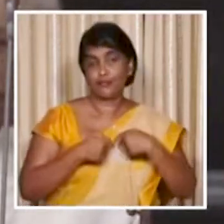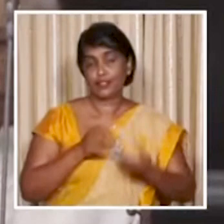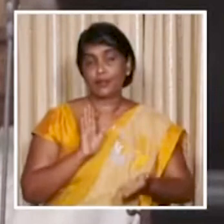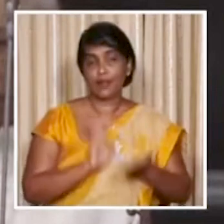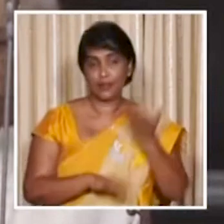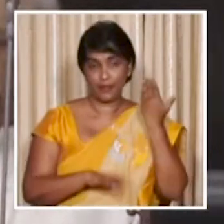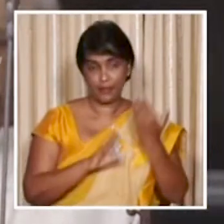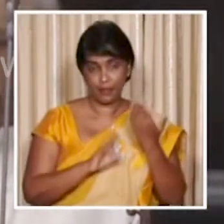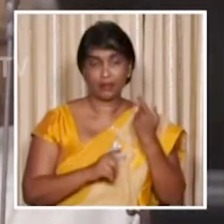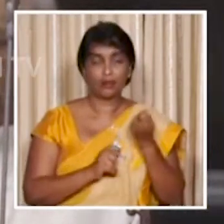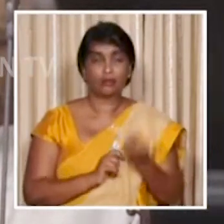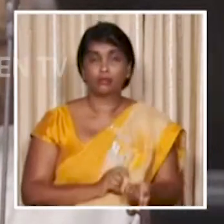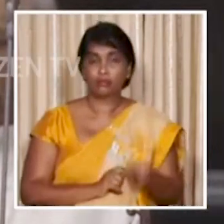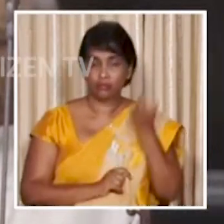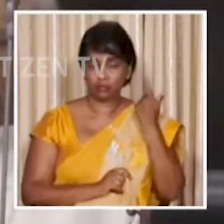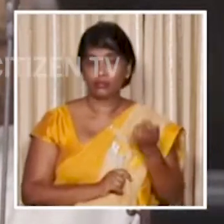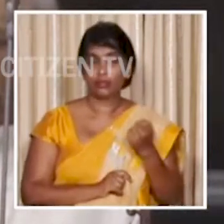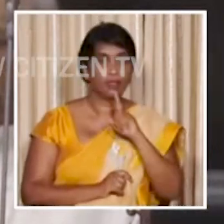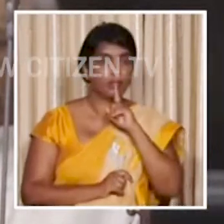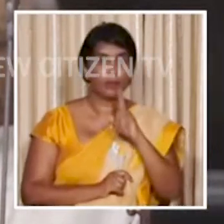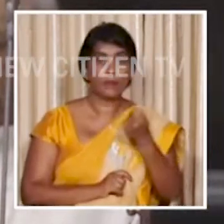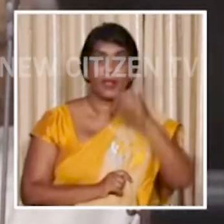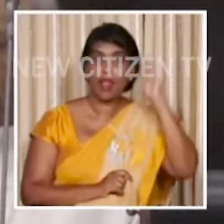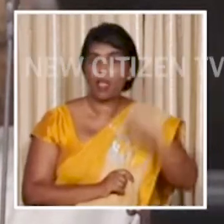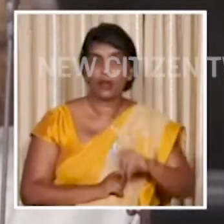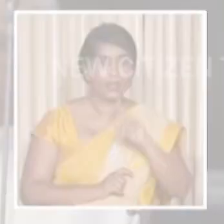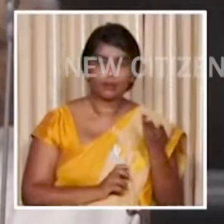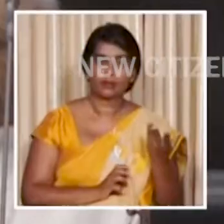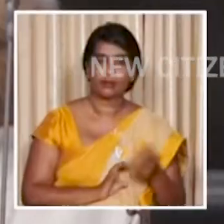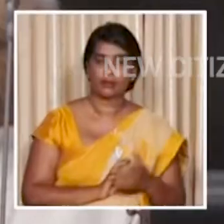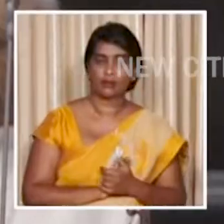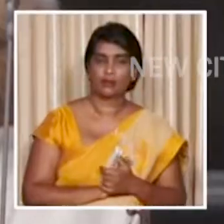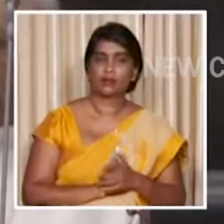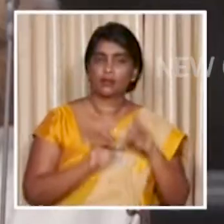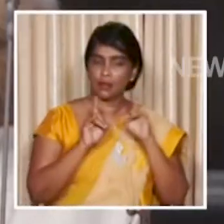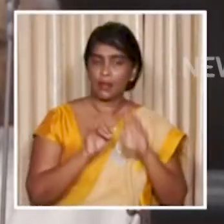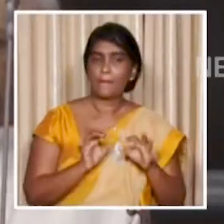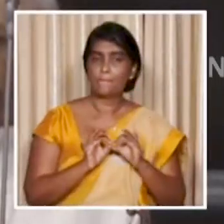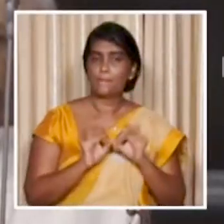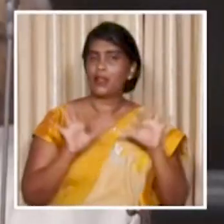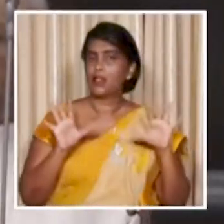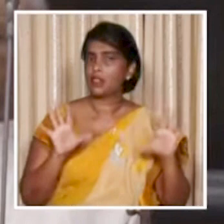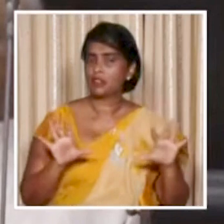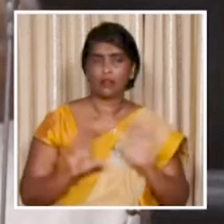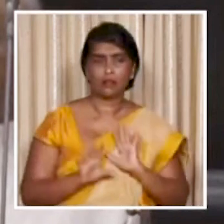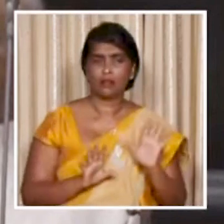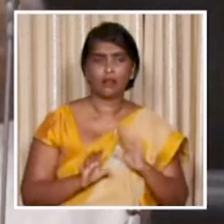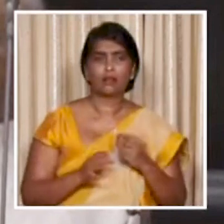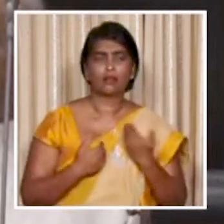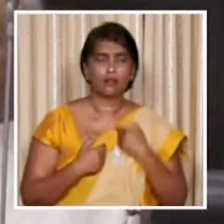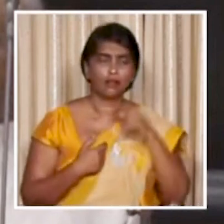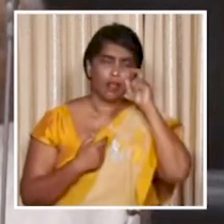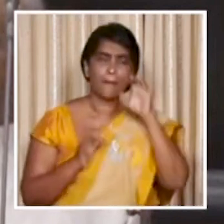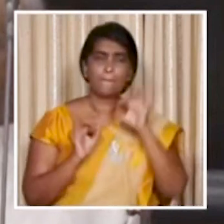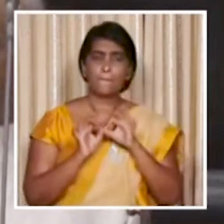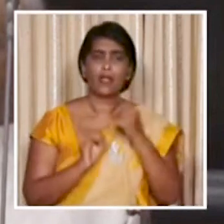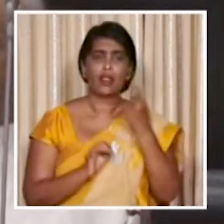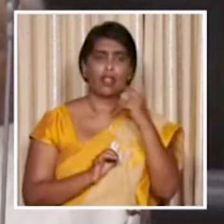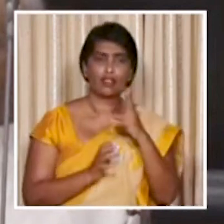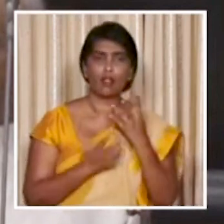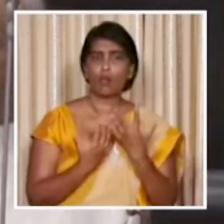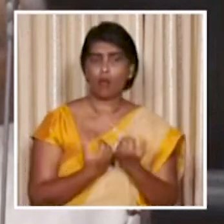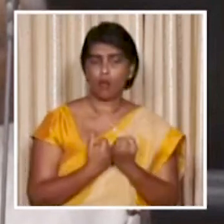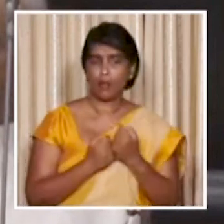වැඩි වෙලා මිල වැඩි වෙලා කියන්නේ කවුරුත් කියන්නේ නැන්නේ මිල අඩු වෙලා කියලා කියනෝද ඉතින් එහෙනම් බිලියන 10ක් නෙමෙයි අපි වැලියෝ බිලියන 12ක් විතර